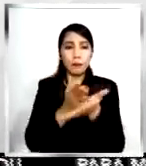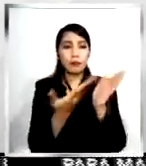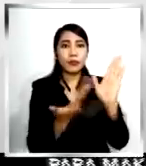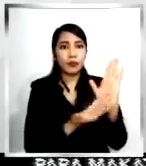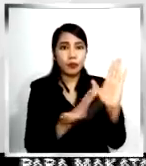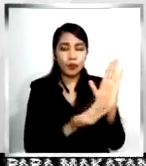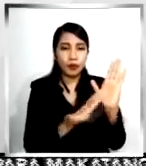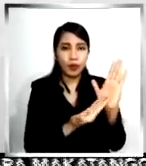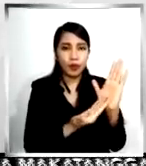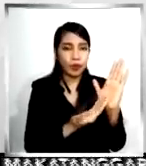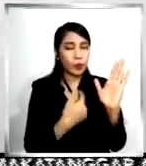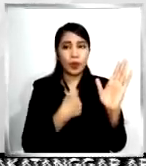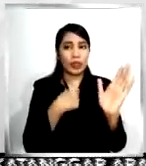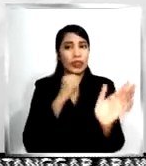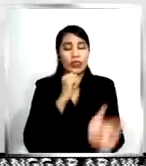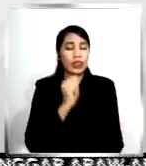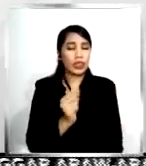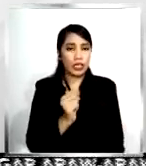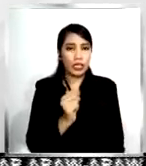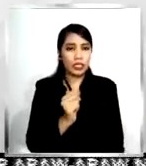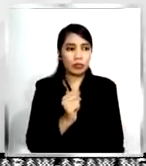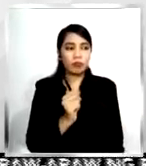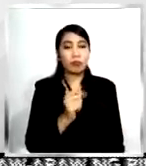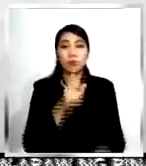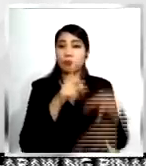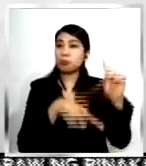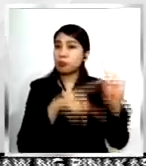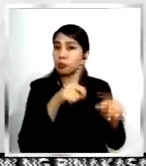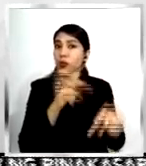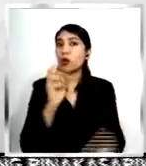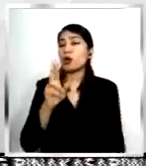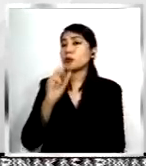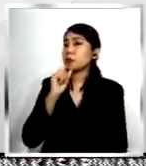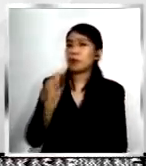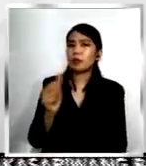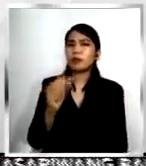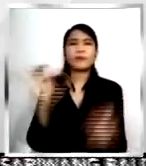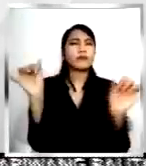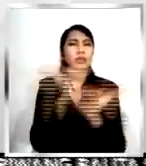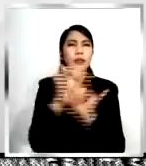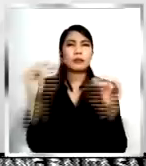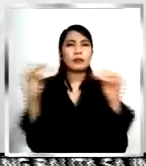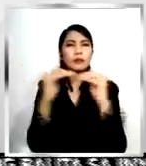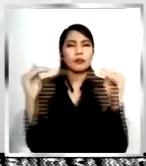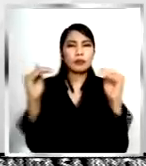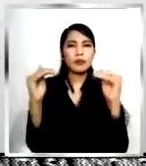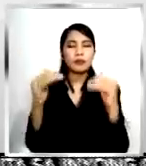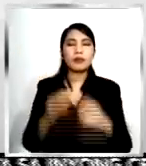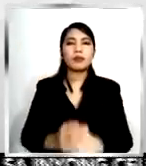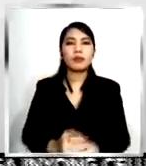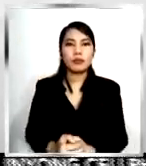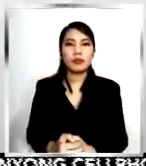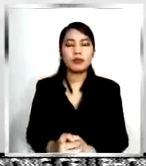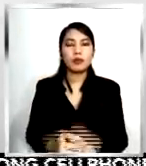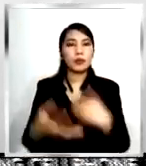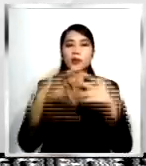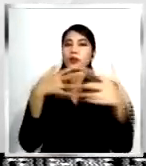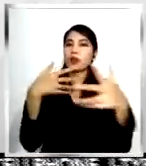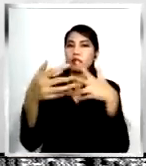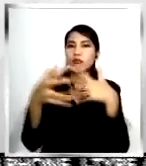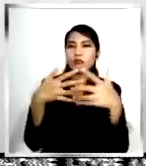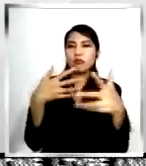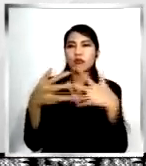evidence. Kaibigan o hindi kaibigan, pareho lang ang treatment. Whoever gets hurt, whoever sa amin mapapailan ng